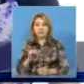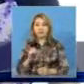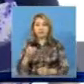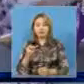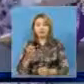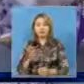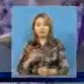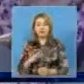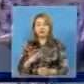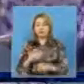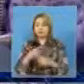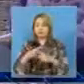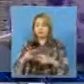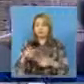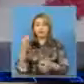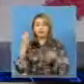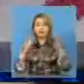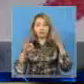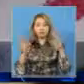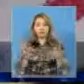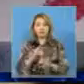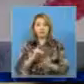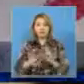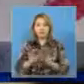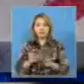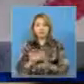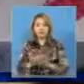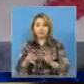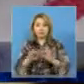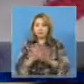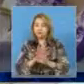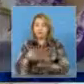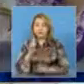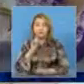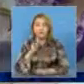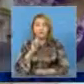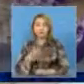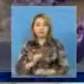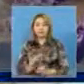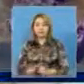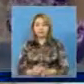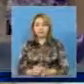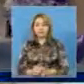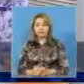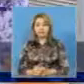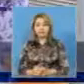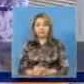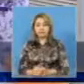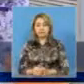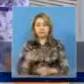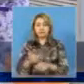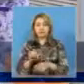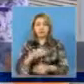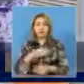Гуляим Абиева поделилась искусством выпечки нескольких несложных, но очень вкусных блюд. Это